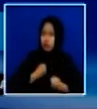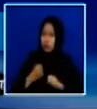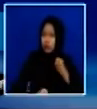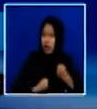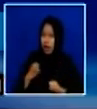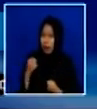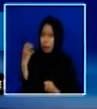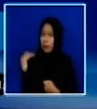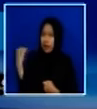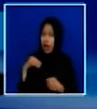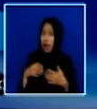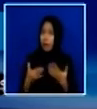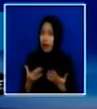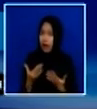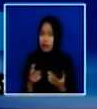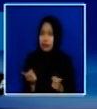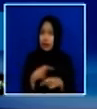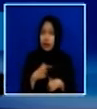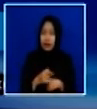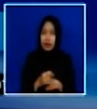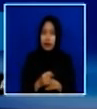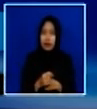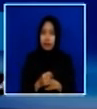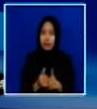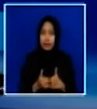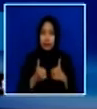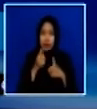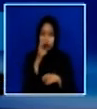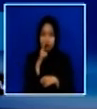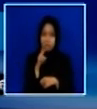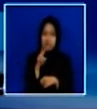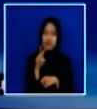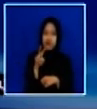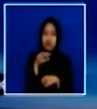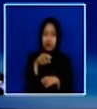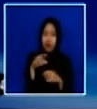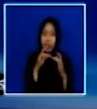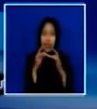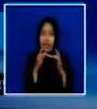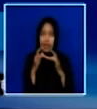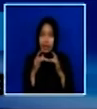agar bisa masyarakat di Kabupaten Pacitan bisa menjangkau internet sampai di desa-desa